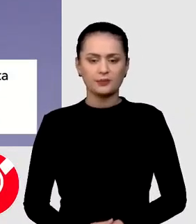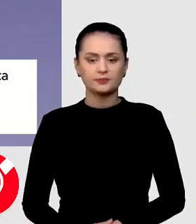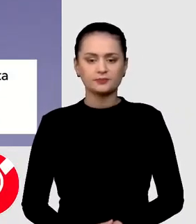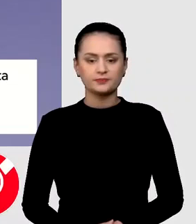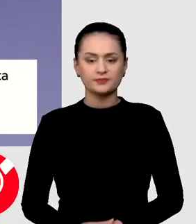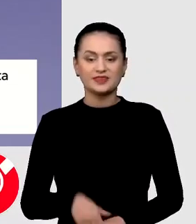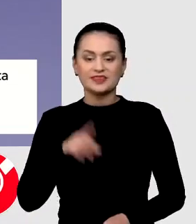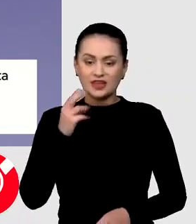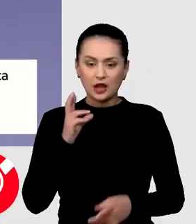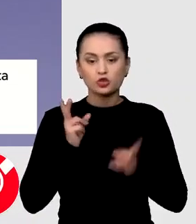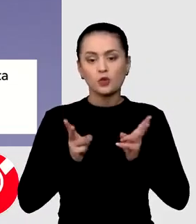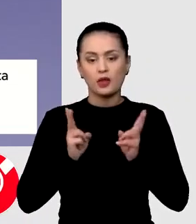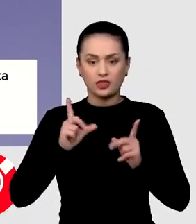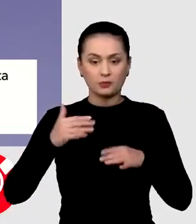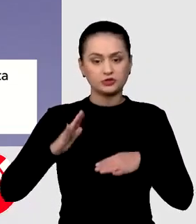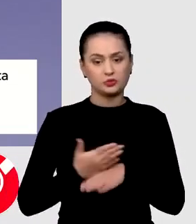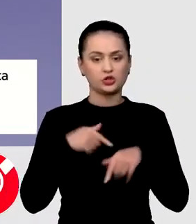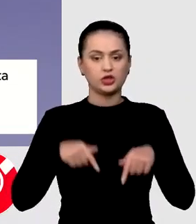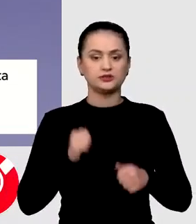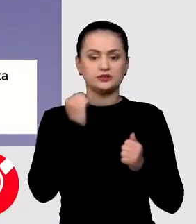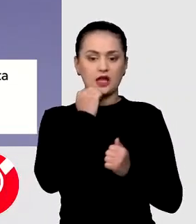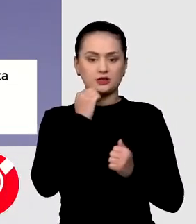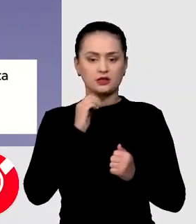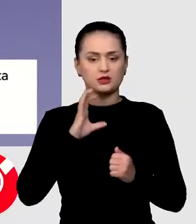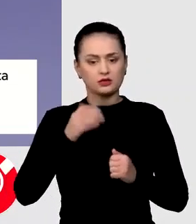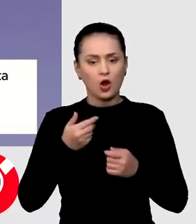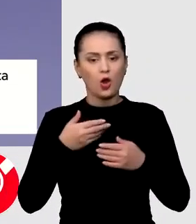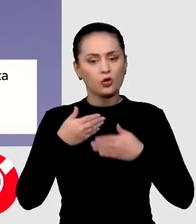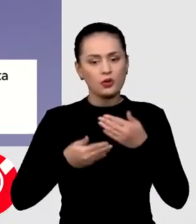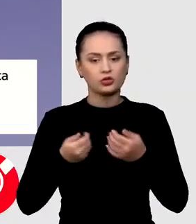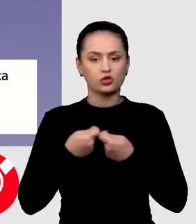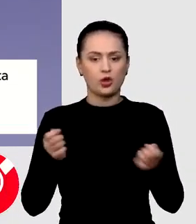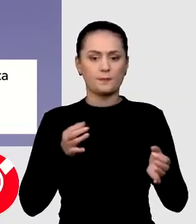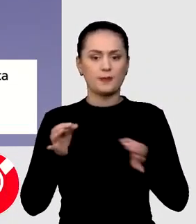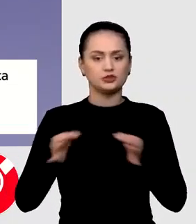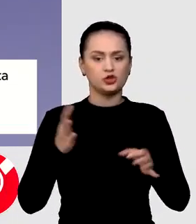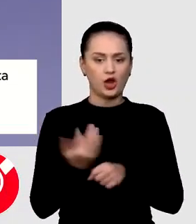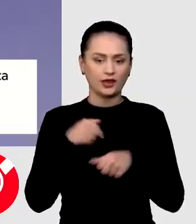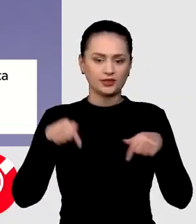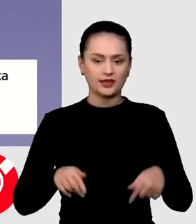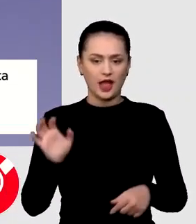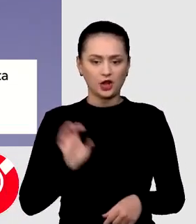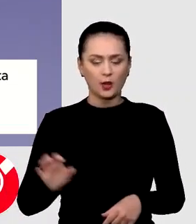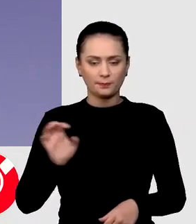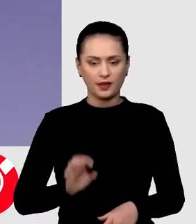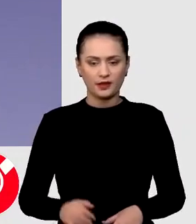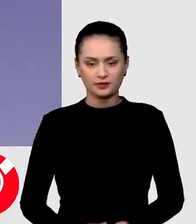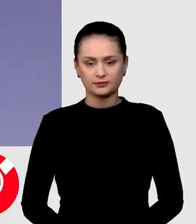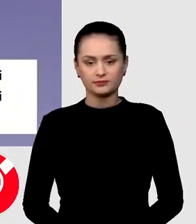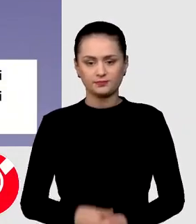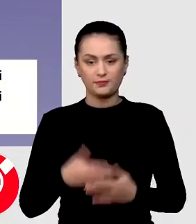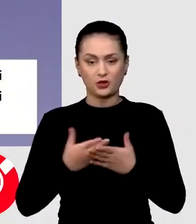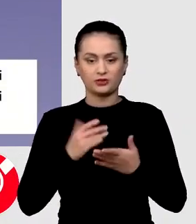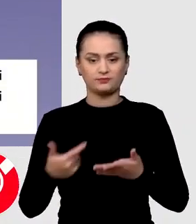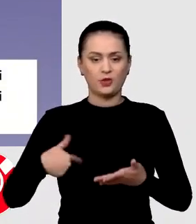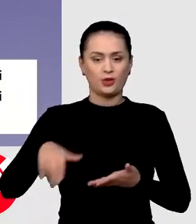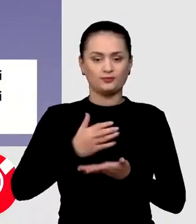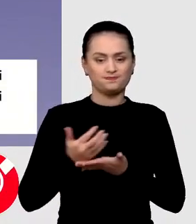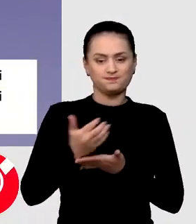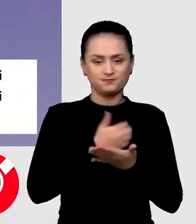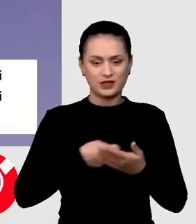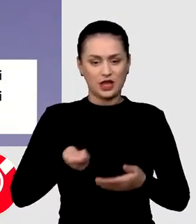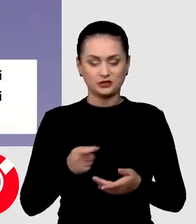dar nu avam avreţi ar trebam alea s-a viticuri în Europa, pentru că ar trebuit de